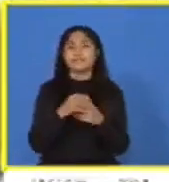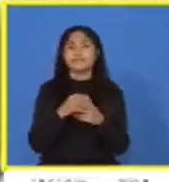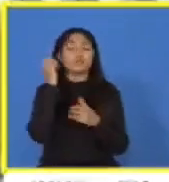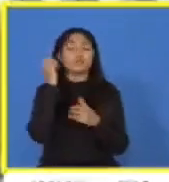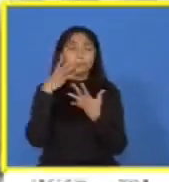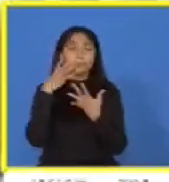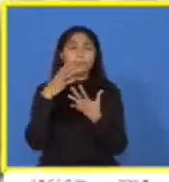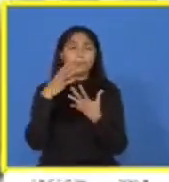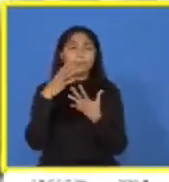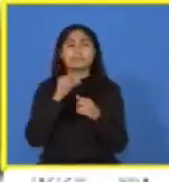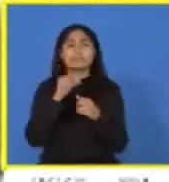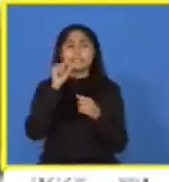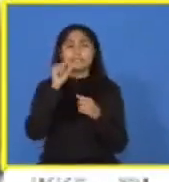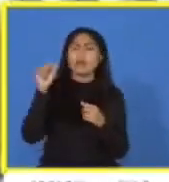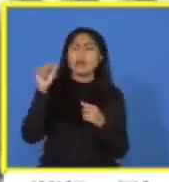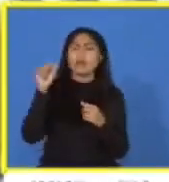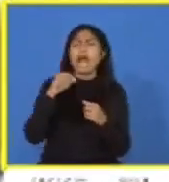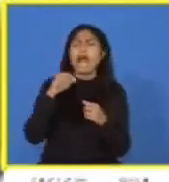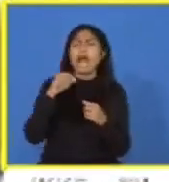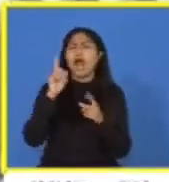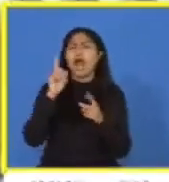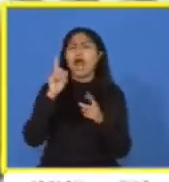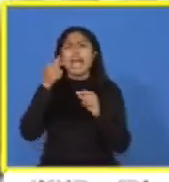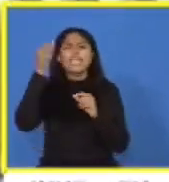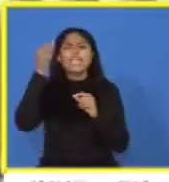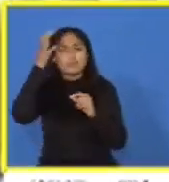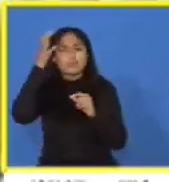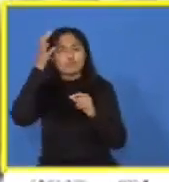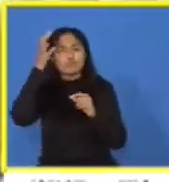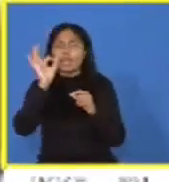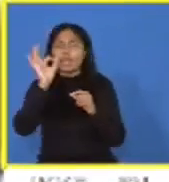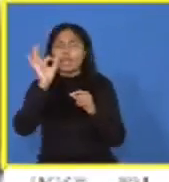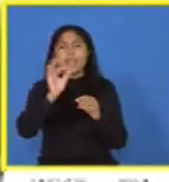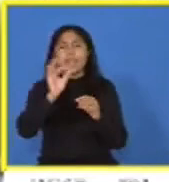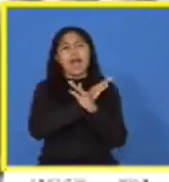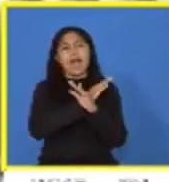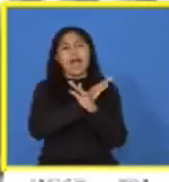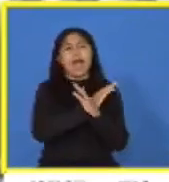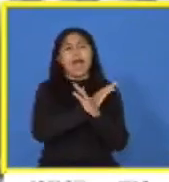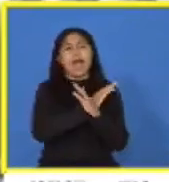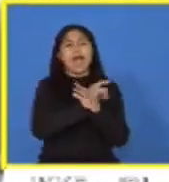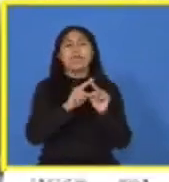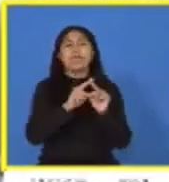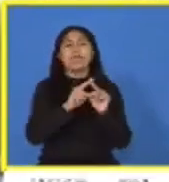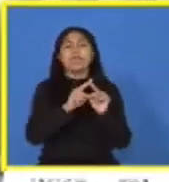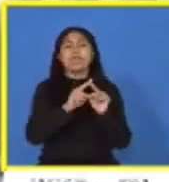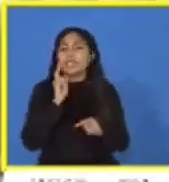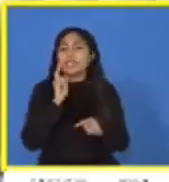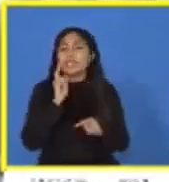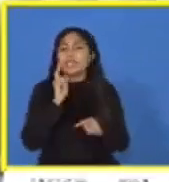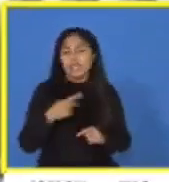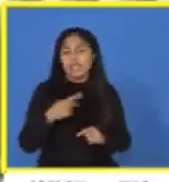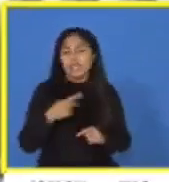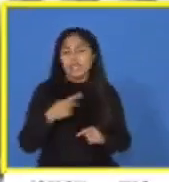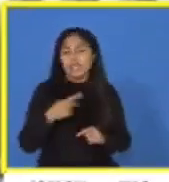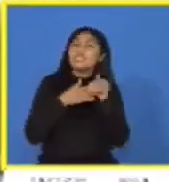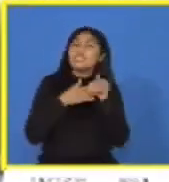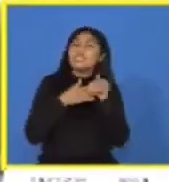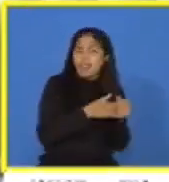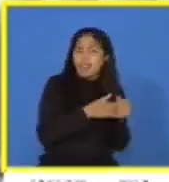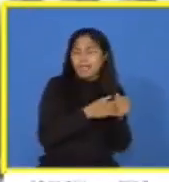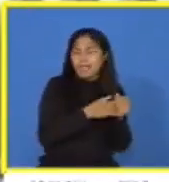sebetulnya kalau dari ilmu epidemiologinya tidak ada larangan. Tetapi tentunya kita mengikuti